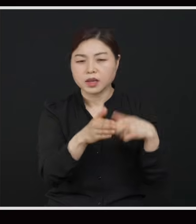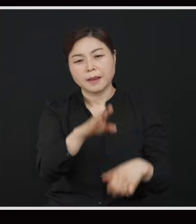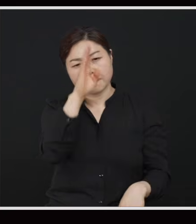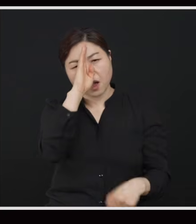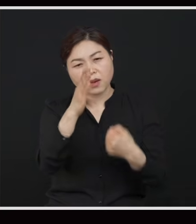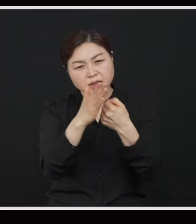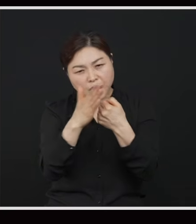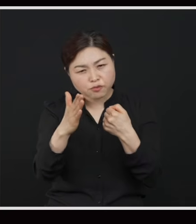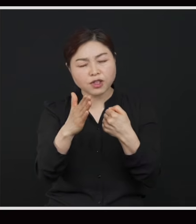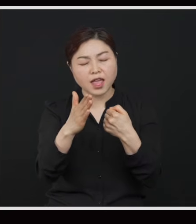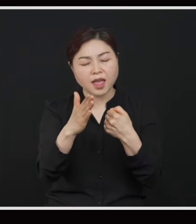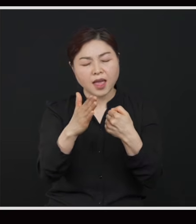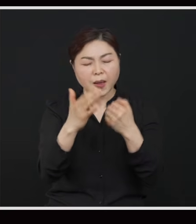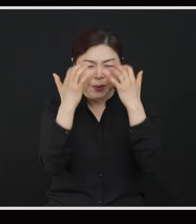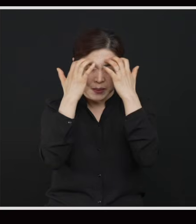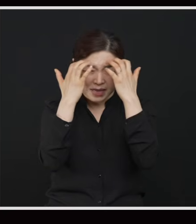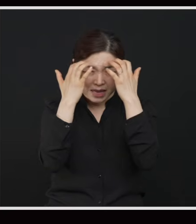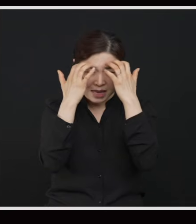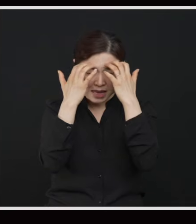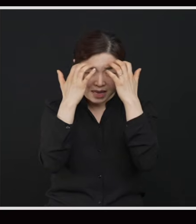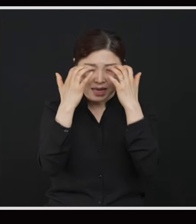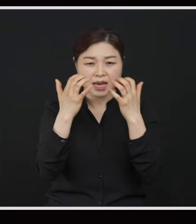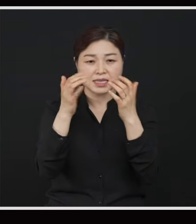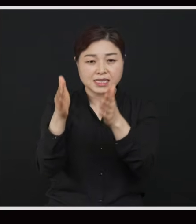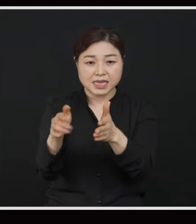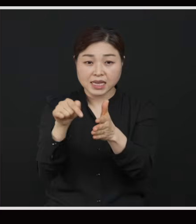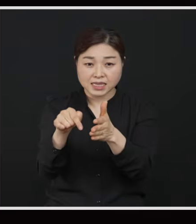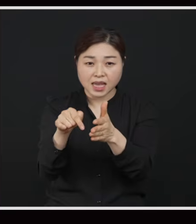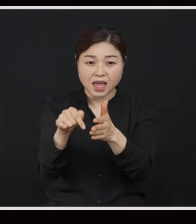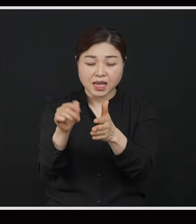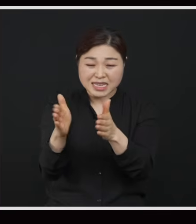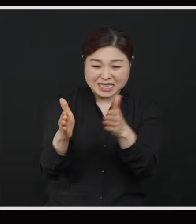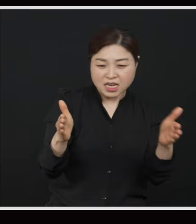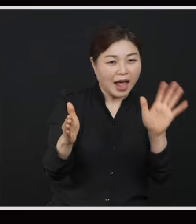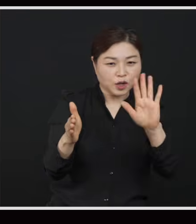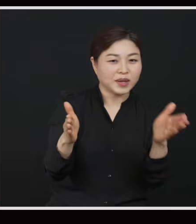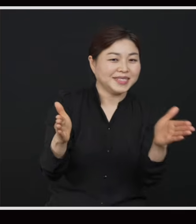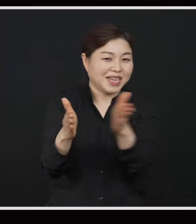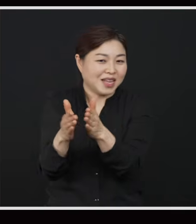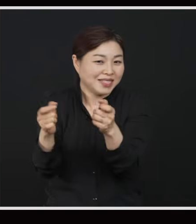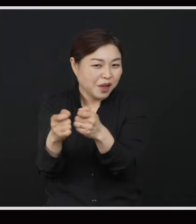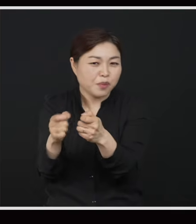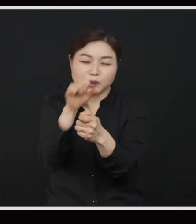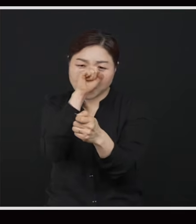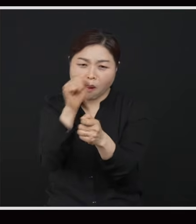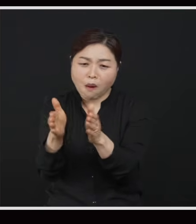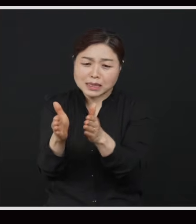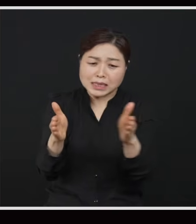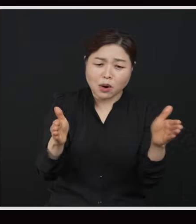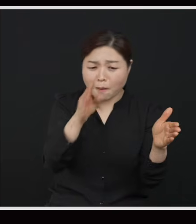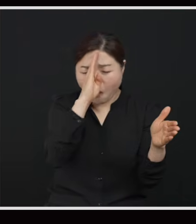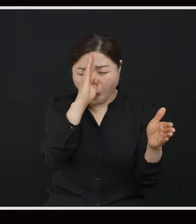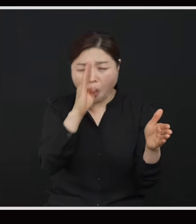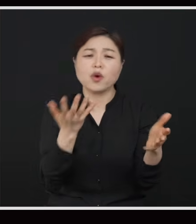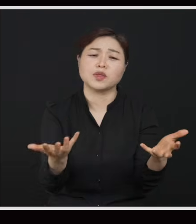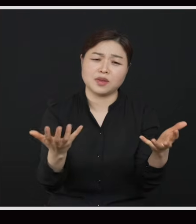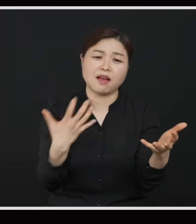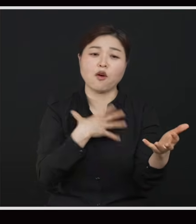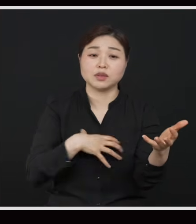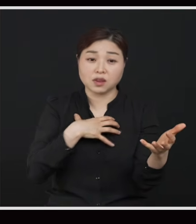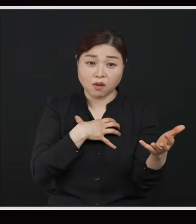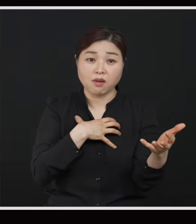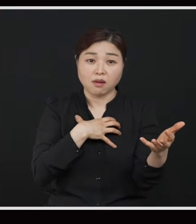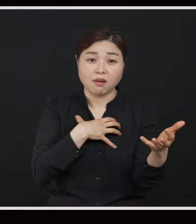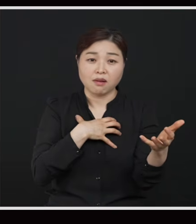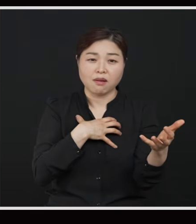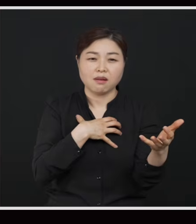뭐 그 병으로 고생하는 기간들이 있는데, 이게 가능하면 짧으면 좋겠고 길어지면 어떤가,